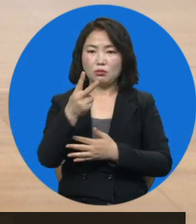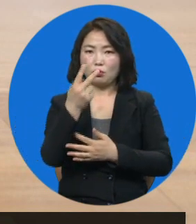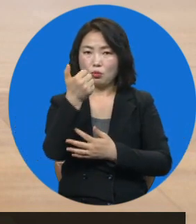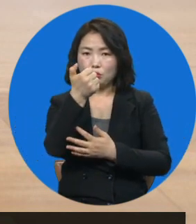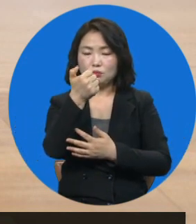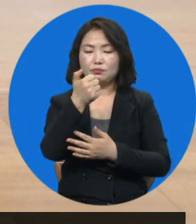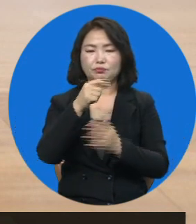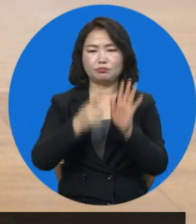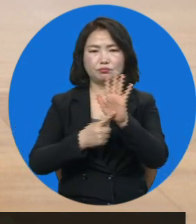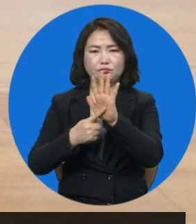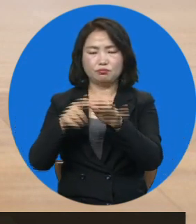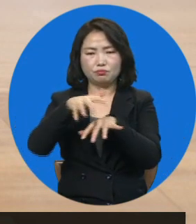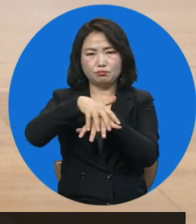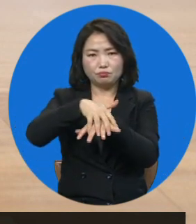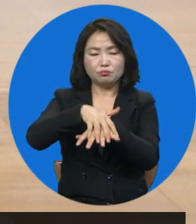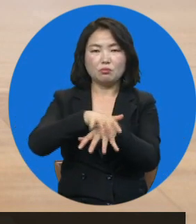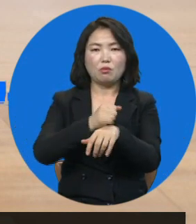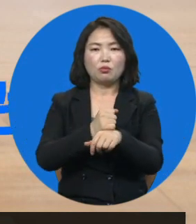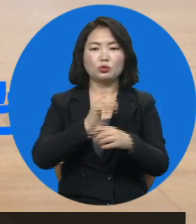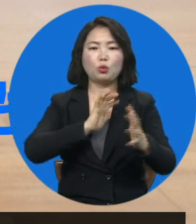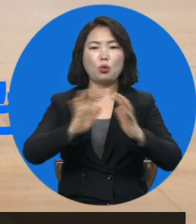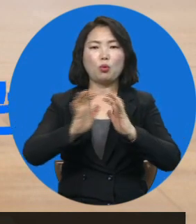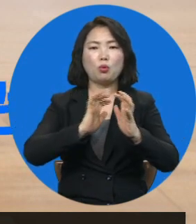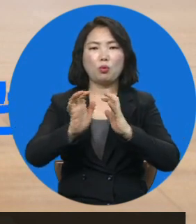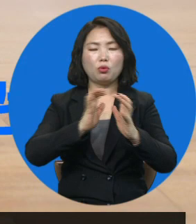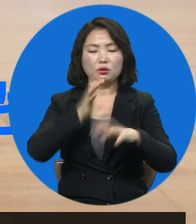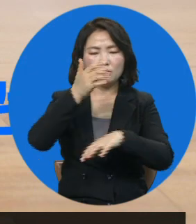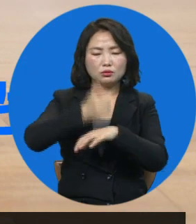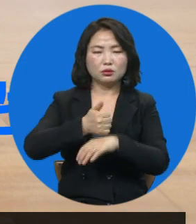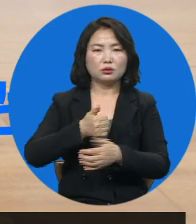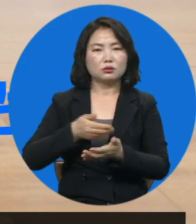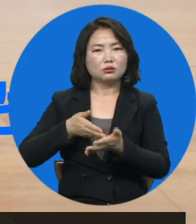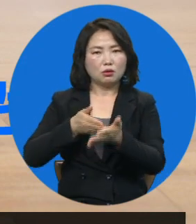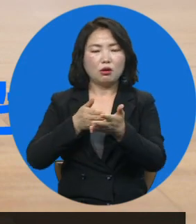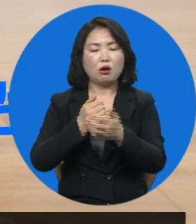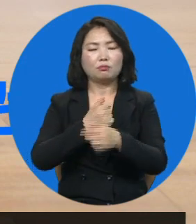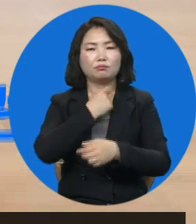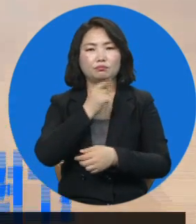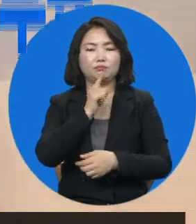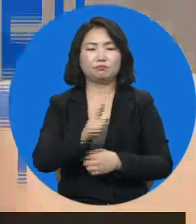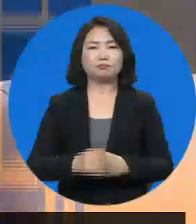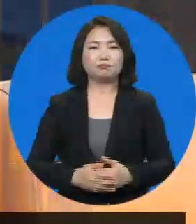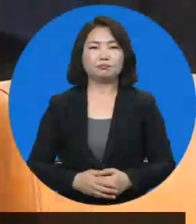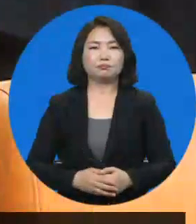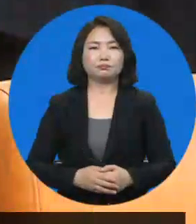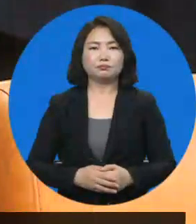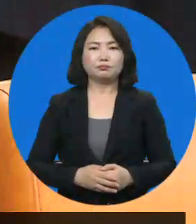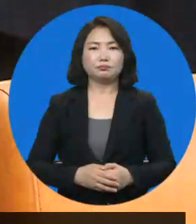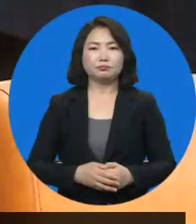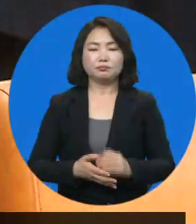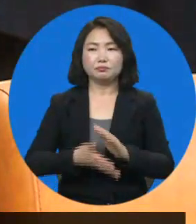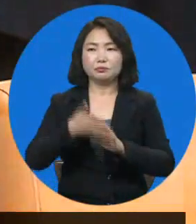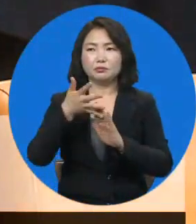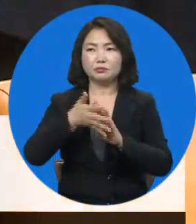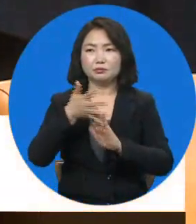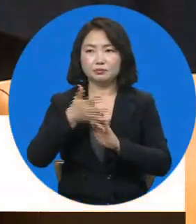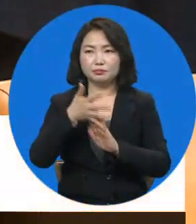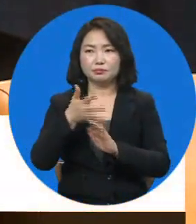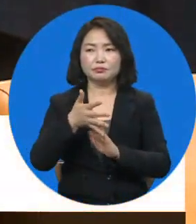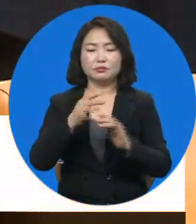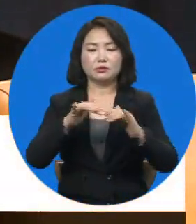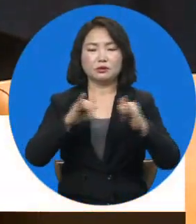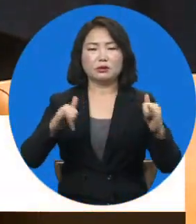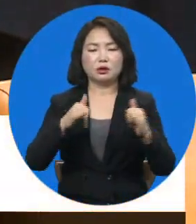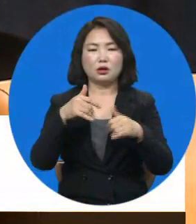참가자를 구성한 뒤 토론을 통해 최종 결론을 내겠다는 겁니다 시민 으로 구성돼 운영위원 에서